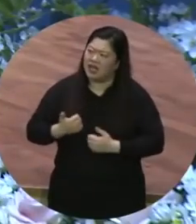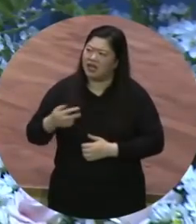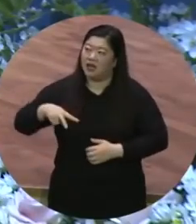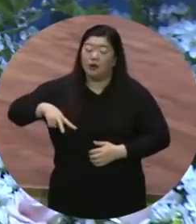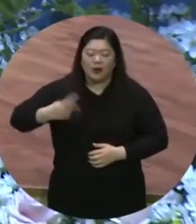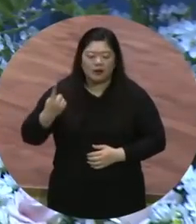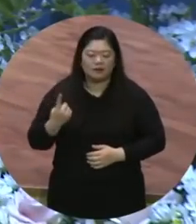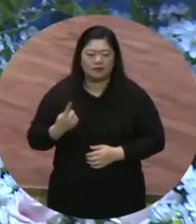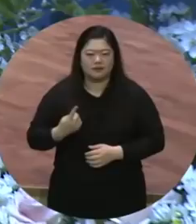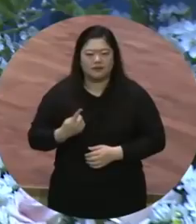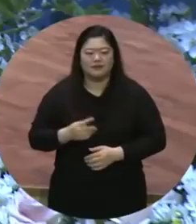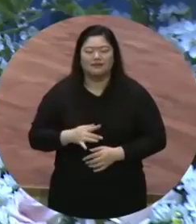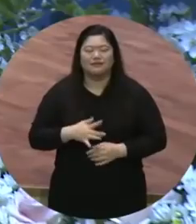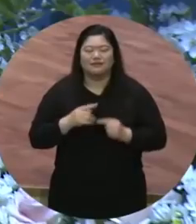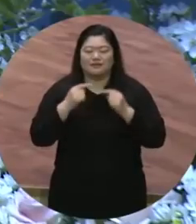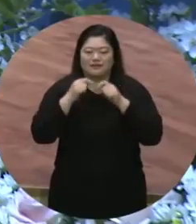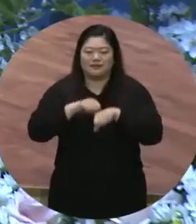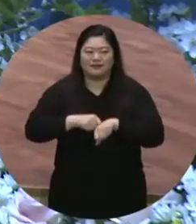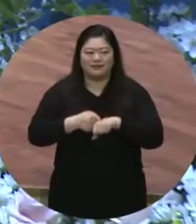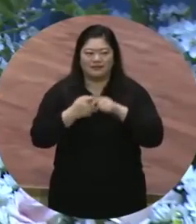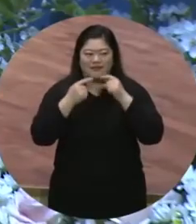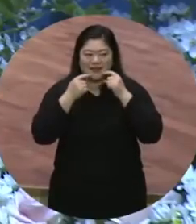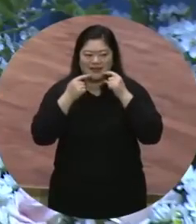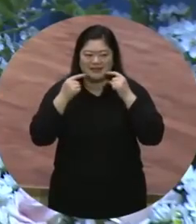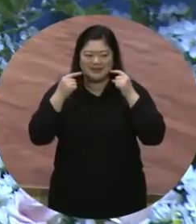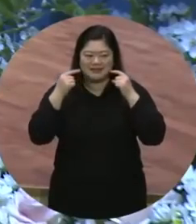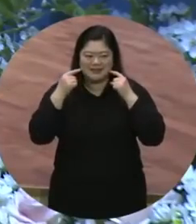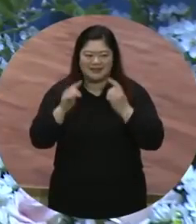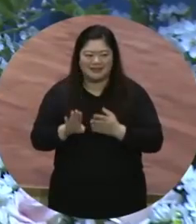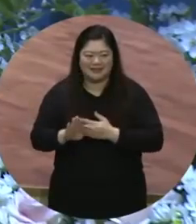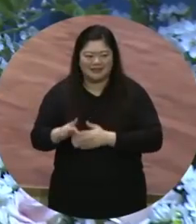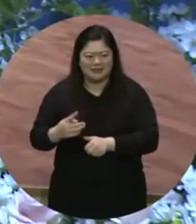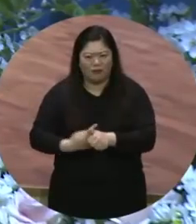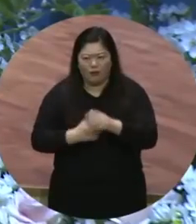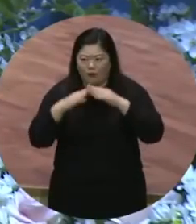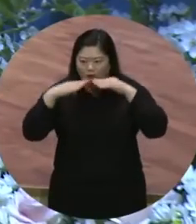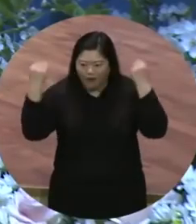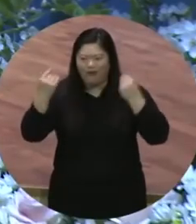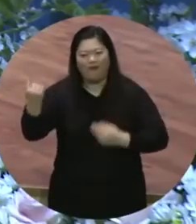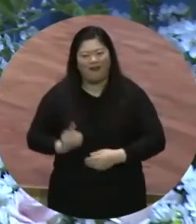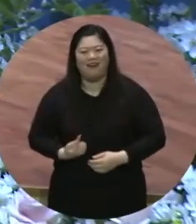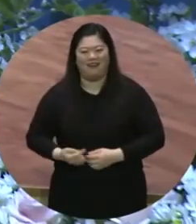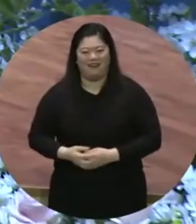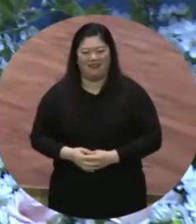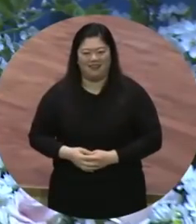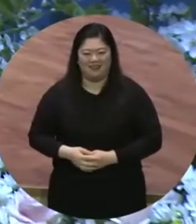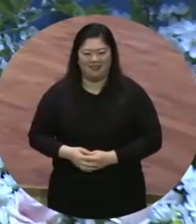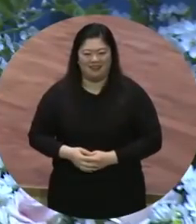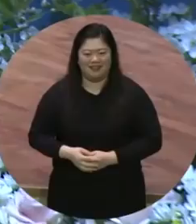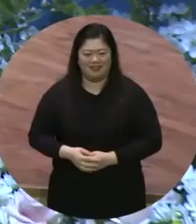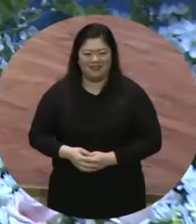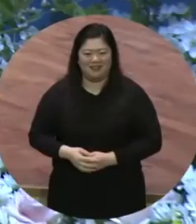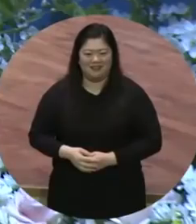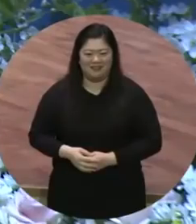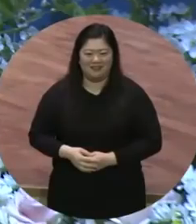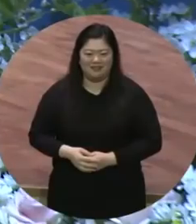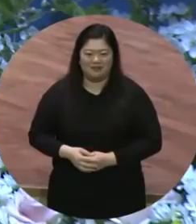그러지. 아멘. 그래서 여러분이요, 성경이 미리 다 말했습니다.